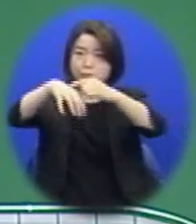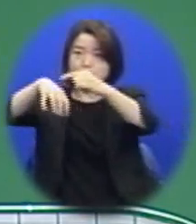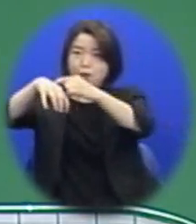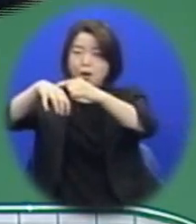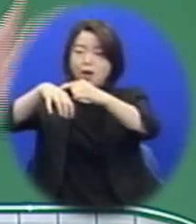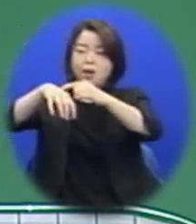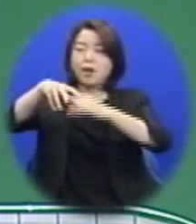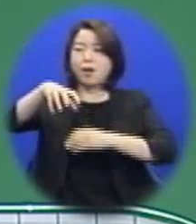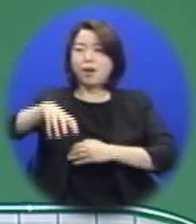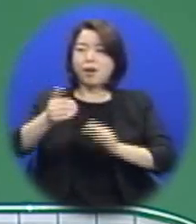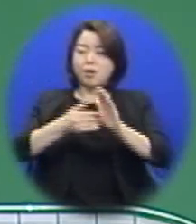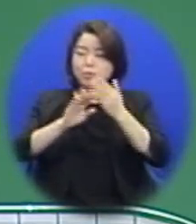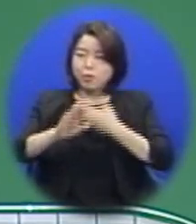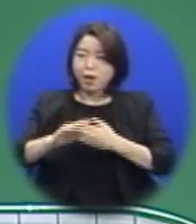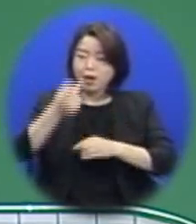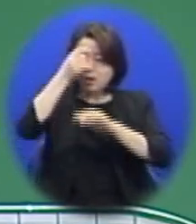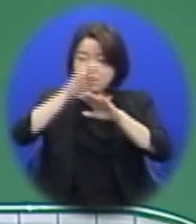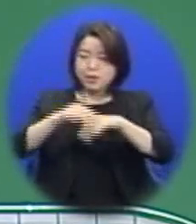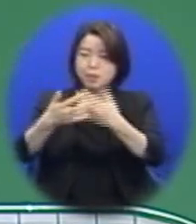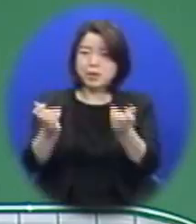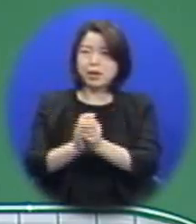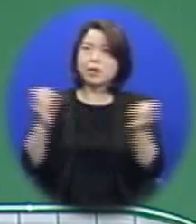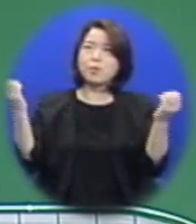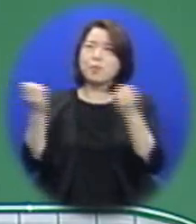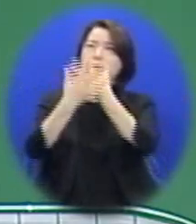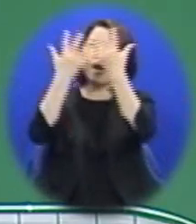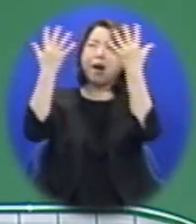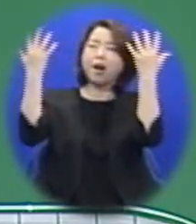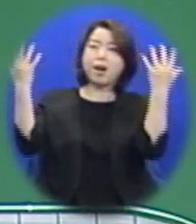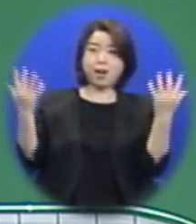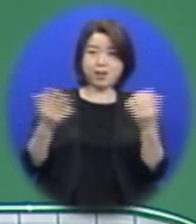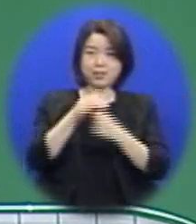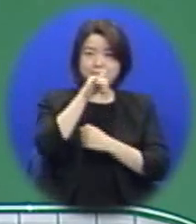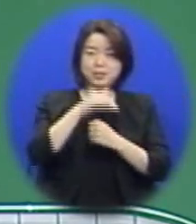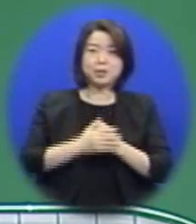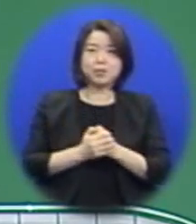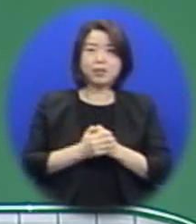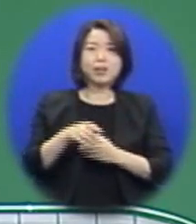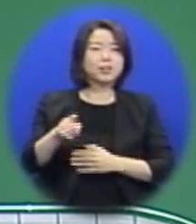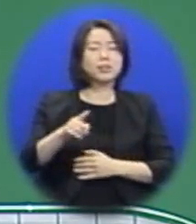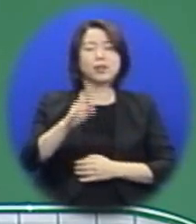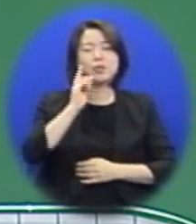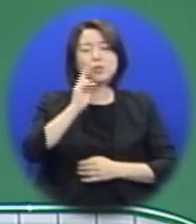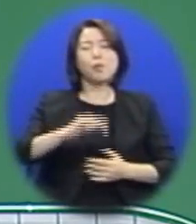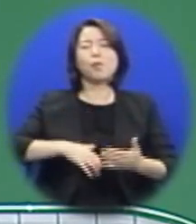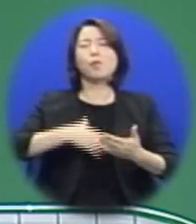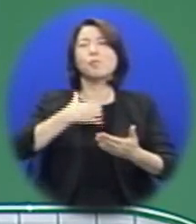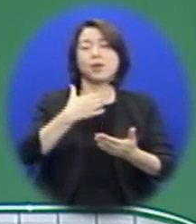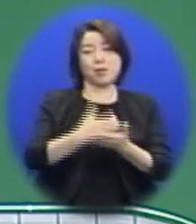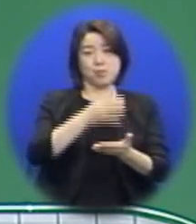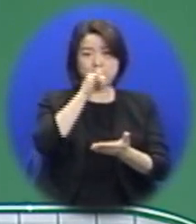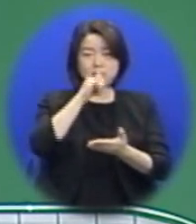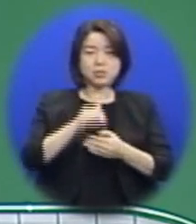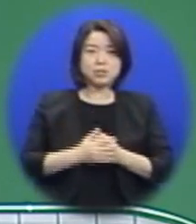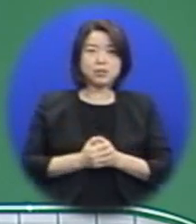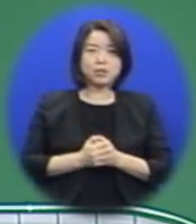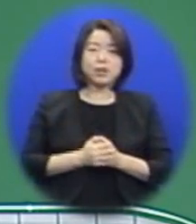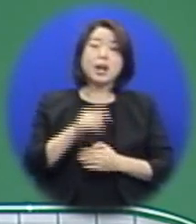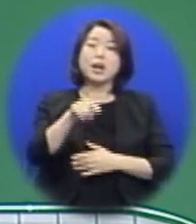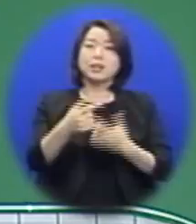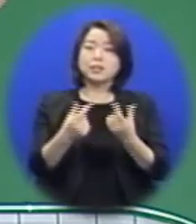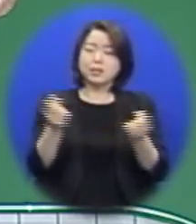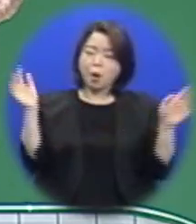예배당이 환해졌습니다. 그 100개의 등잔으로. 그게 너무 감동적이었다.